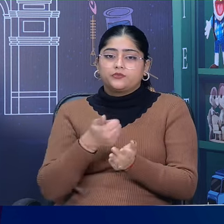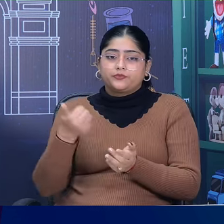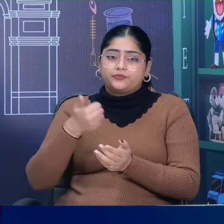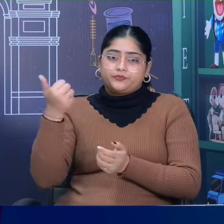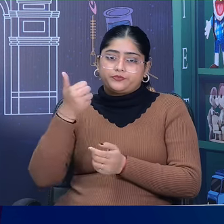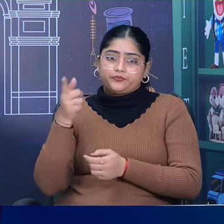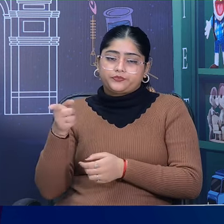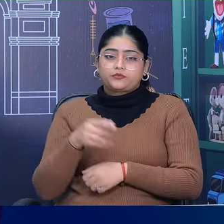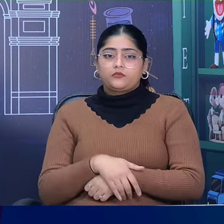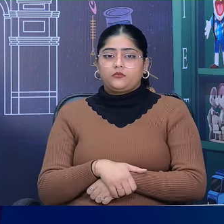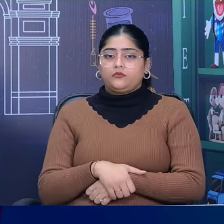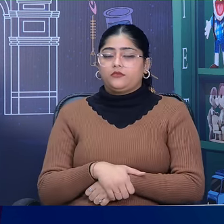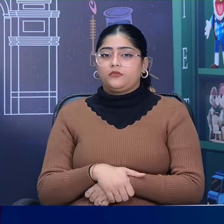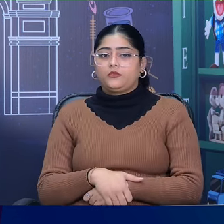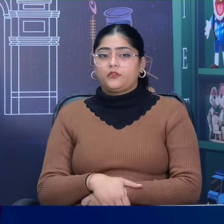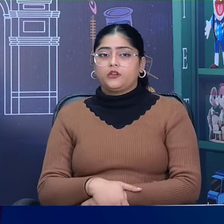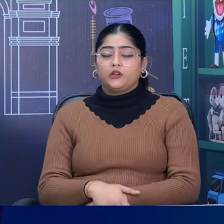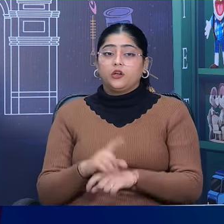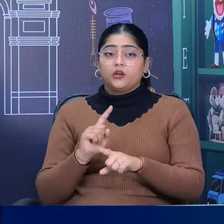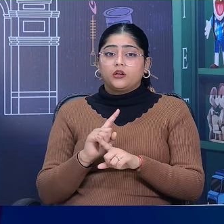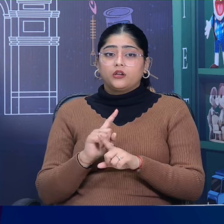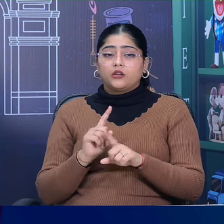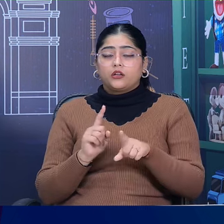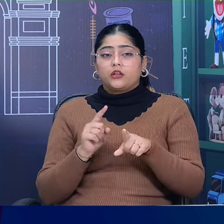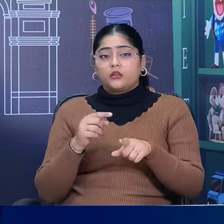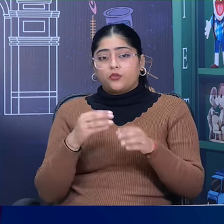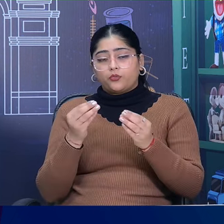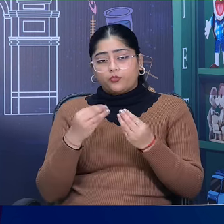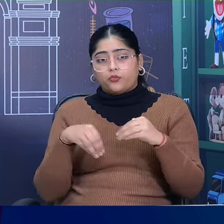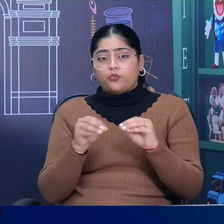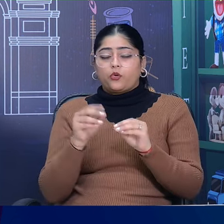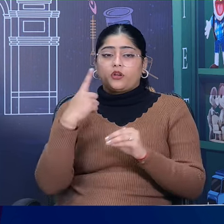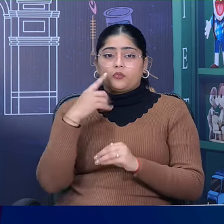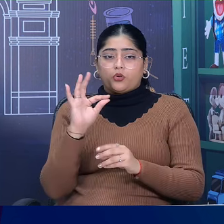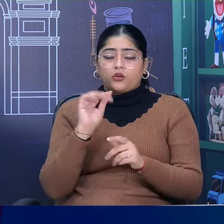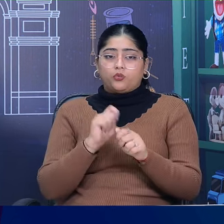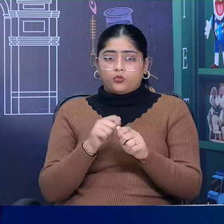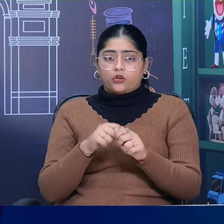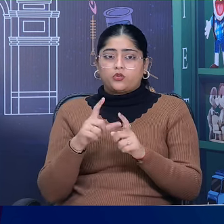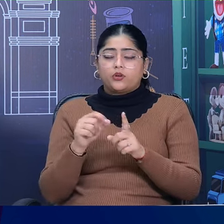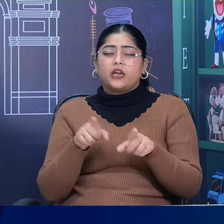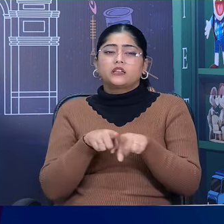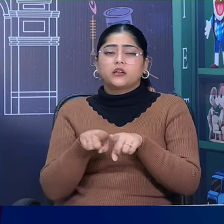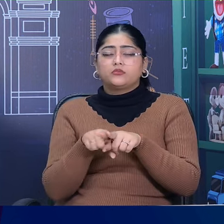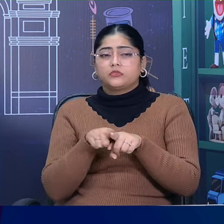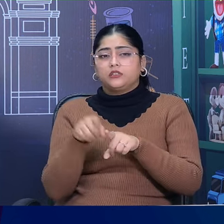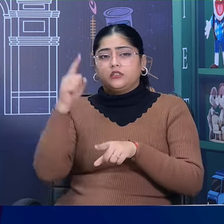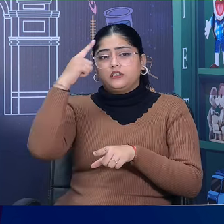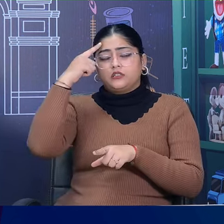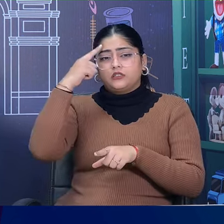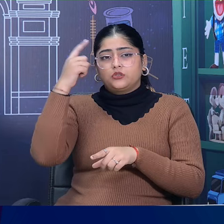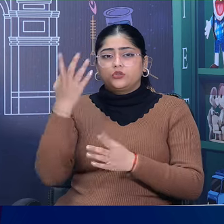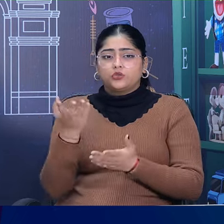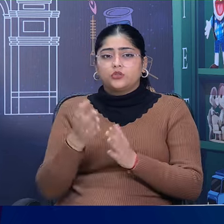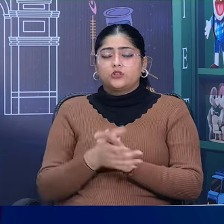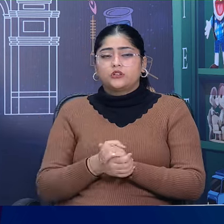पंचायत करती है जी इसके अलावा ग्राम पंचायत में एक और इंपॉर्टेंट काम है सपोज कीजिए कि कोई सरकारी निधि आ